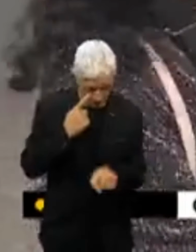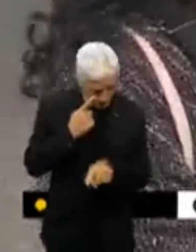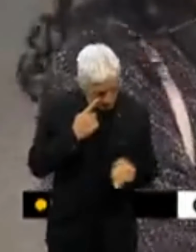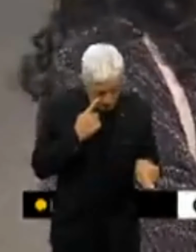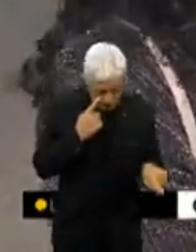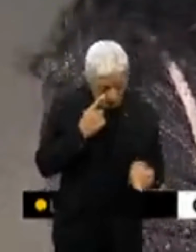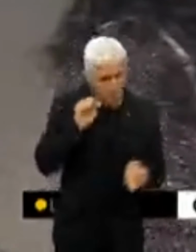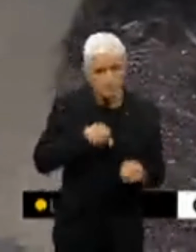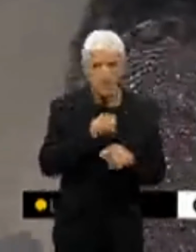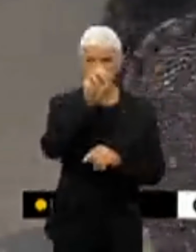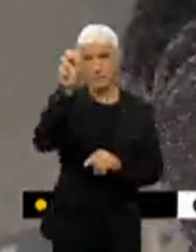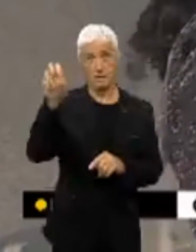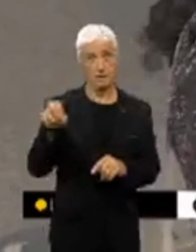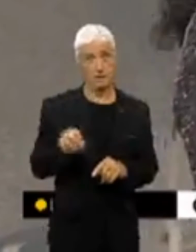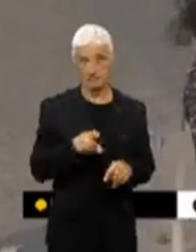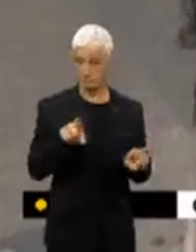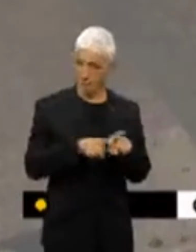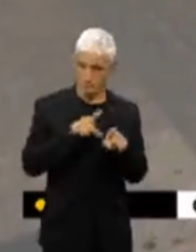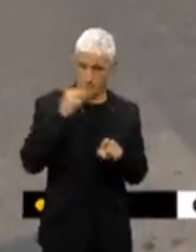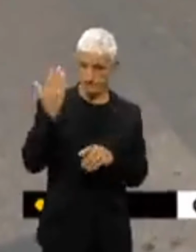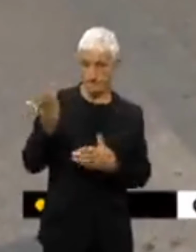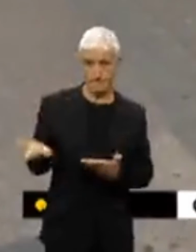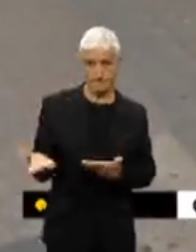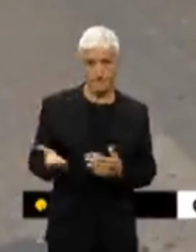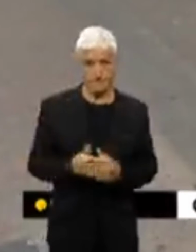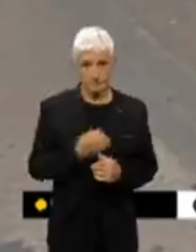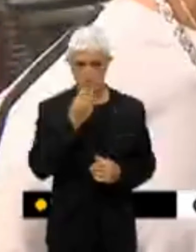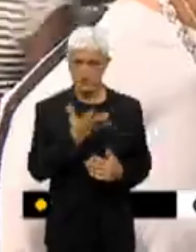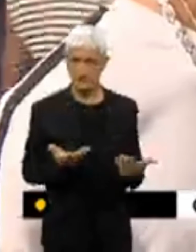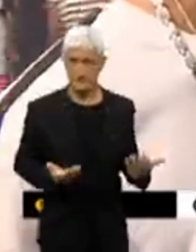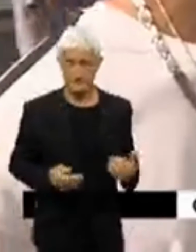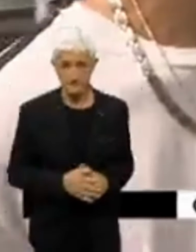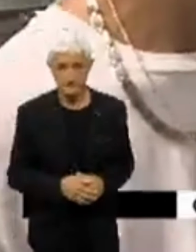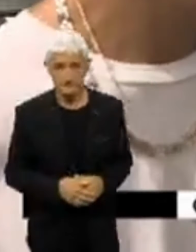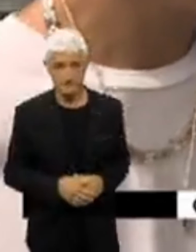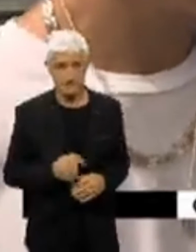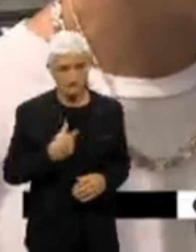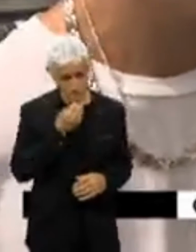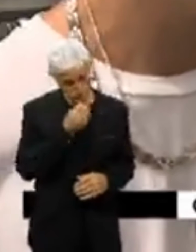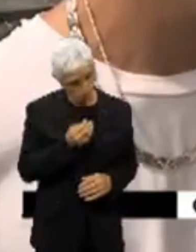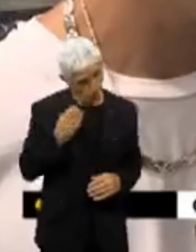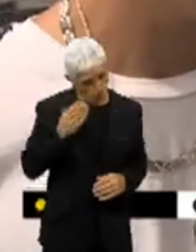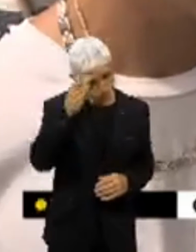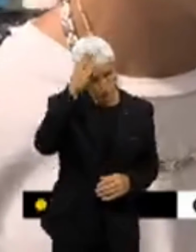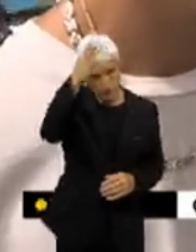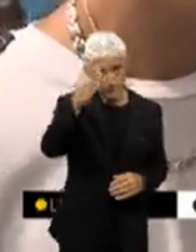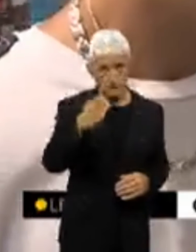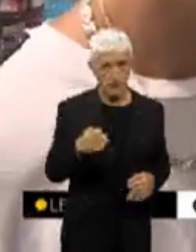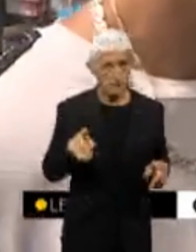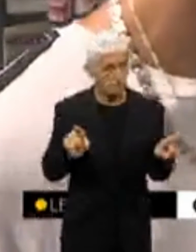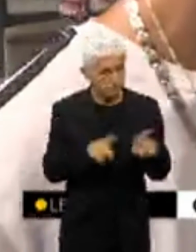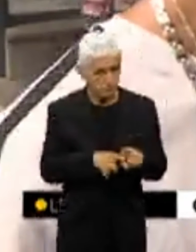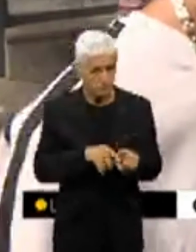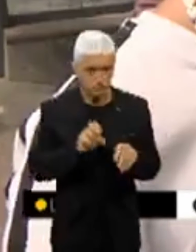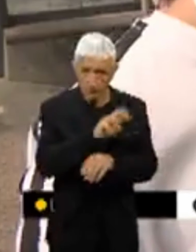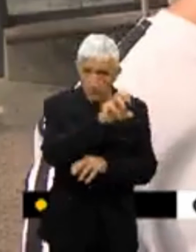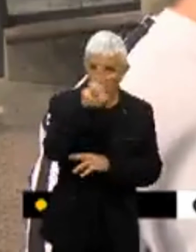aussi peuvent voyager partout dans le monde comme ce monsieur et je trouve que c'est très bien. Moi je trouve que c'est un beau projet de voyager, de